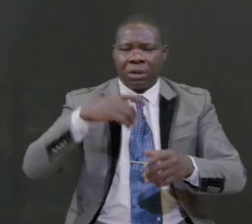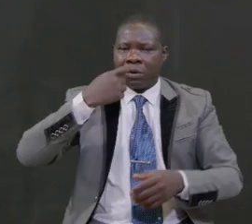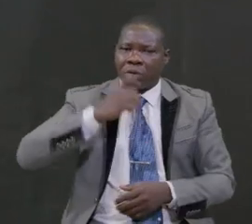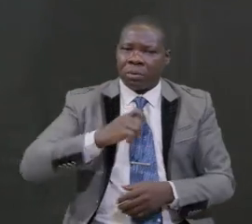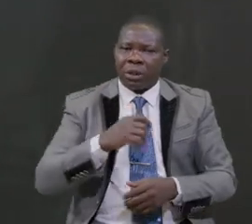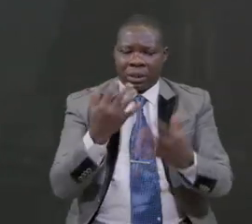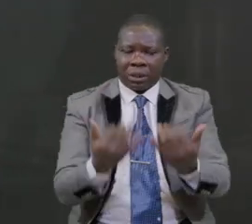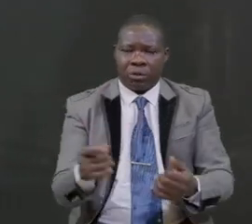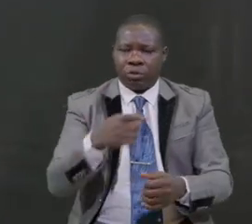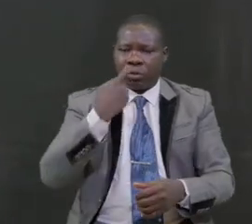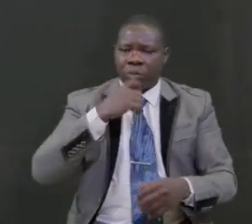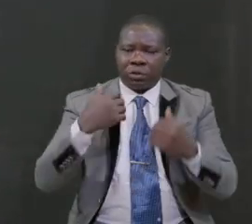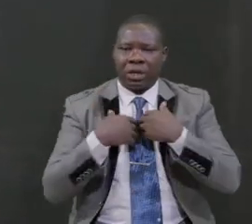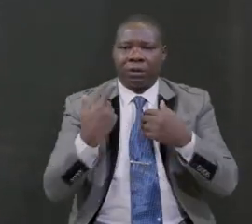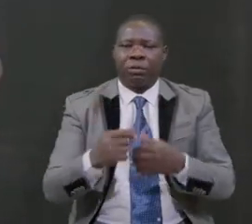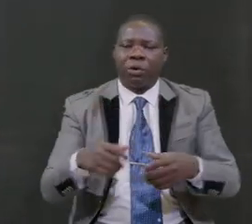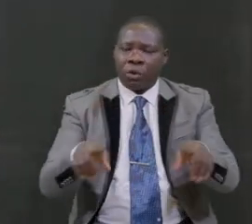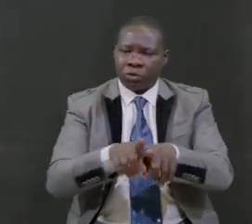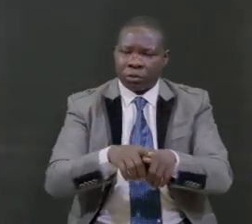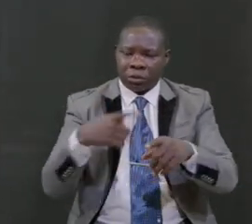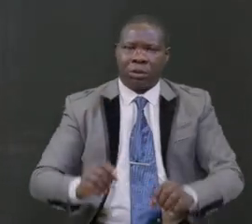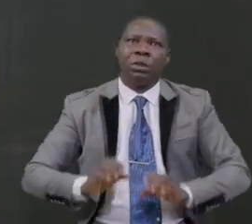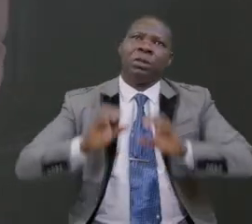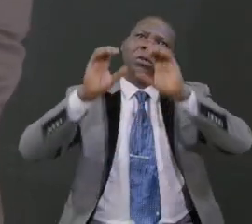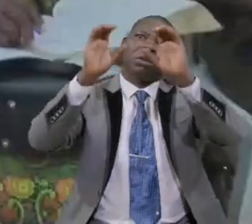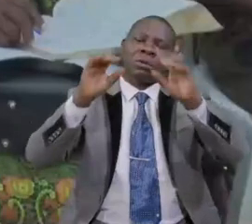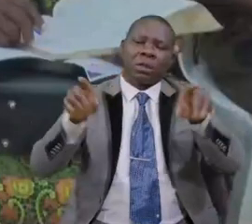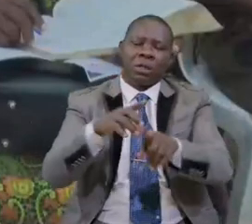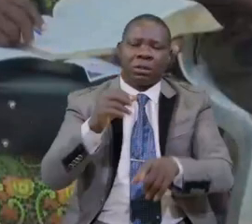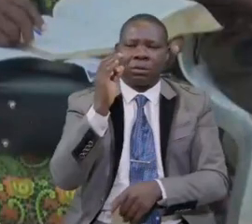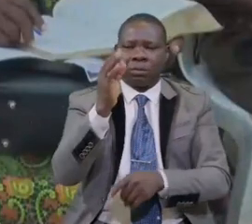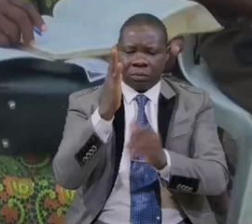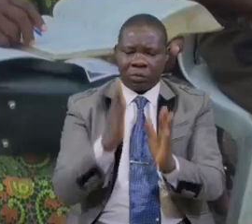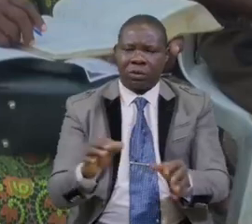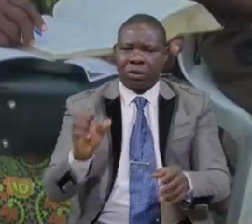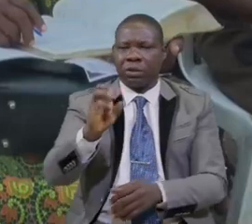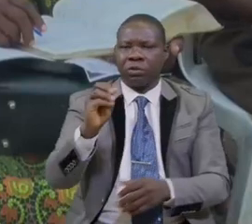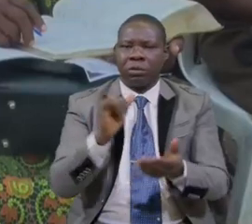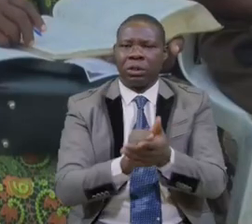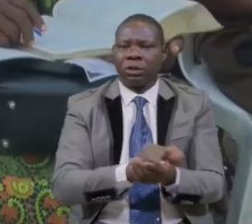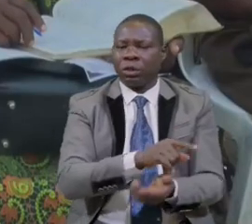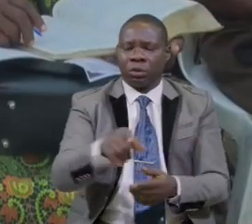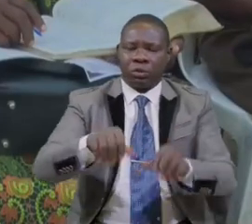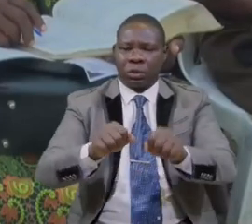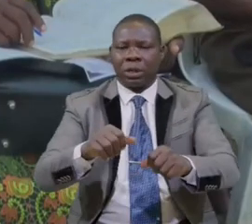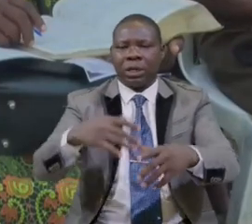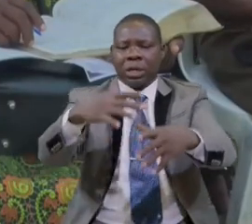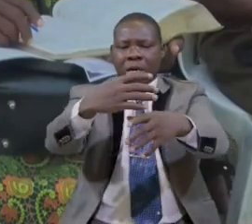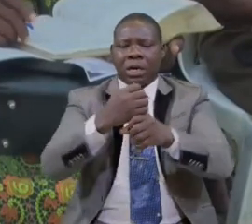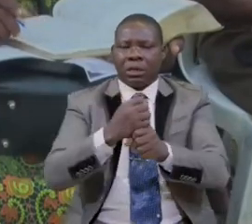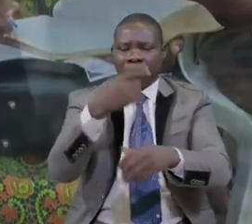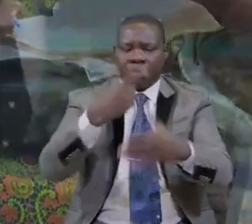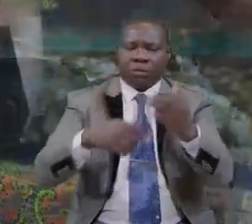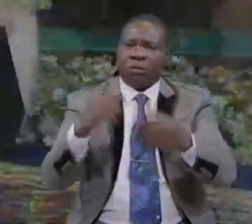avoir aussi la concentration en tant que ministre, afin que vous puissiez réaliser ce que Dieu que vous